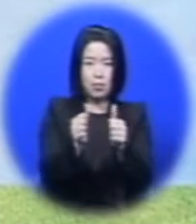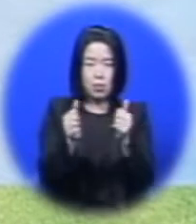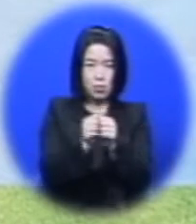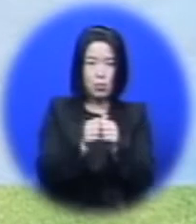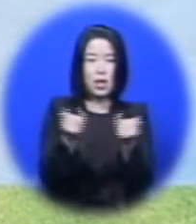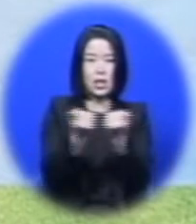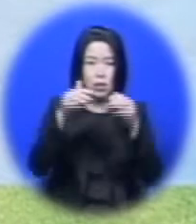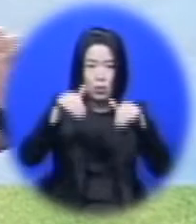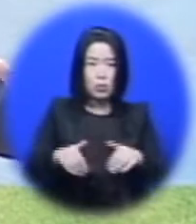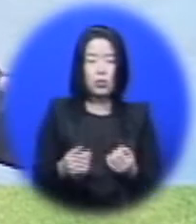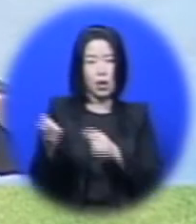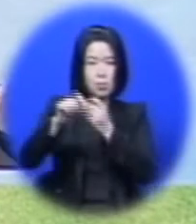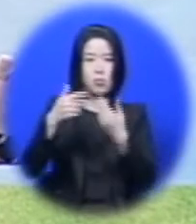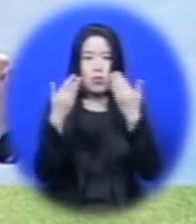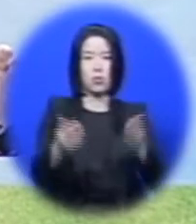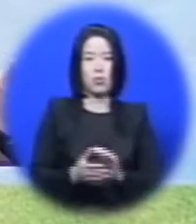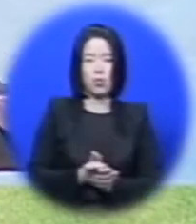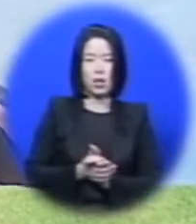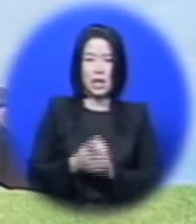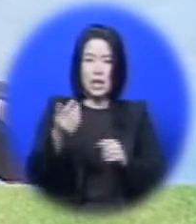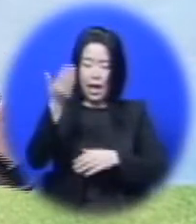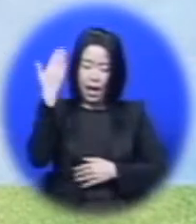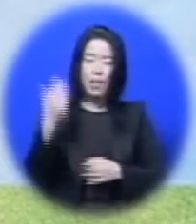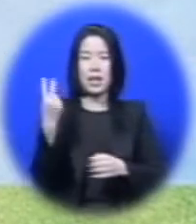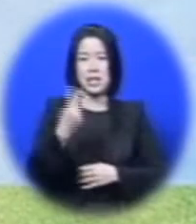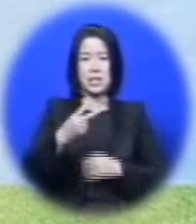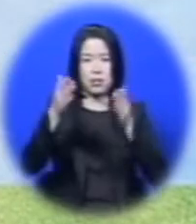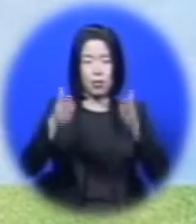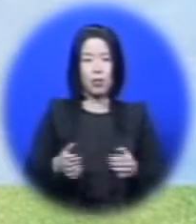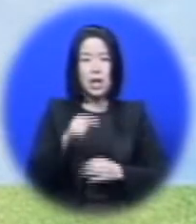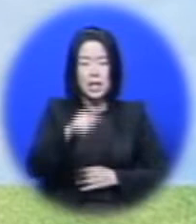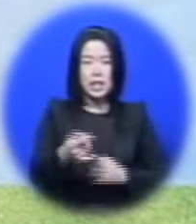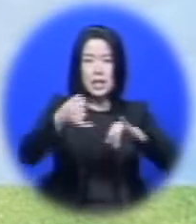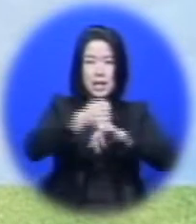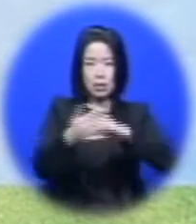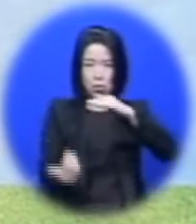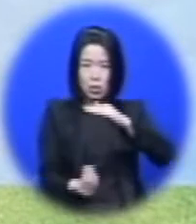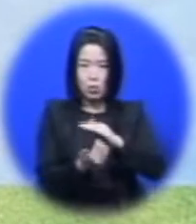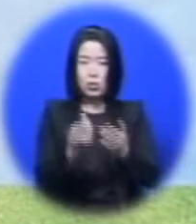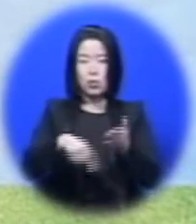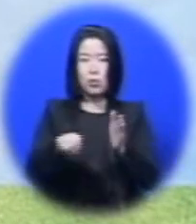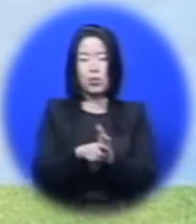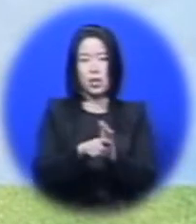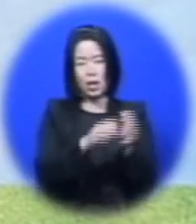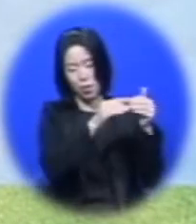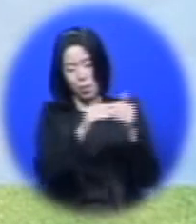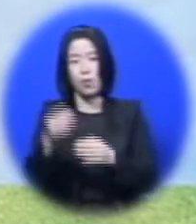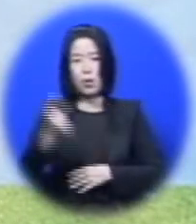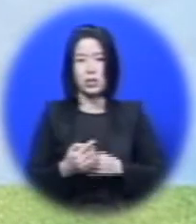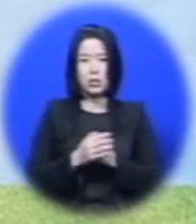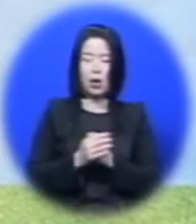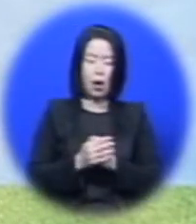것이며 지난 2000년 동안 기독교 역사는 결국은 이 약속을 이루기 위하여 진행되어 온 거예요.